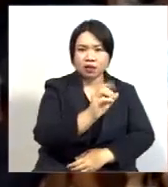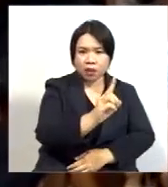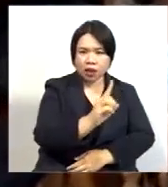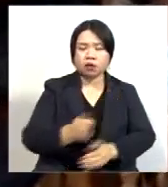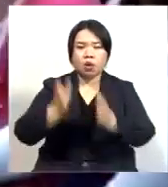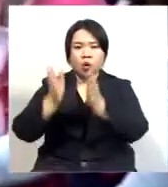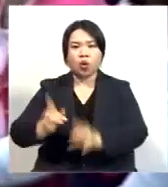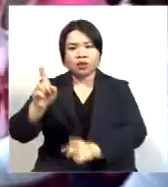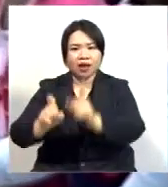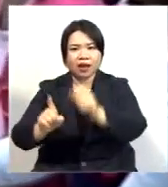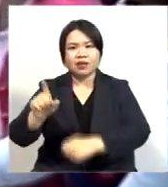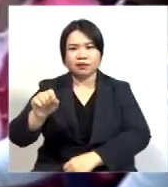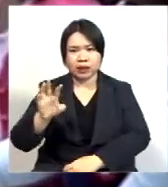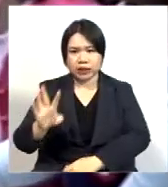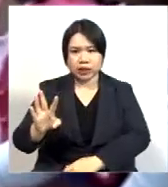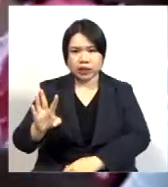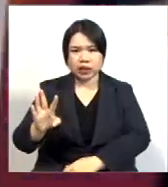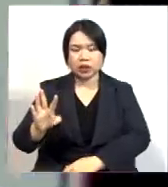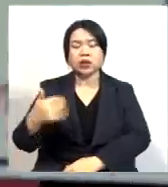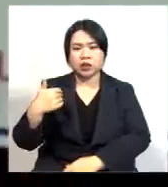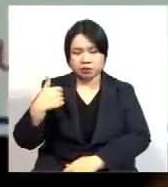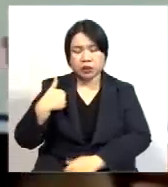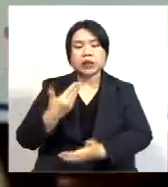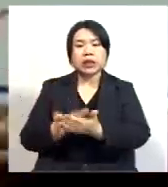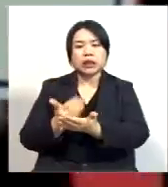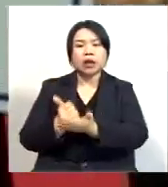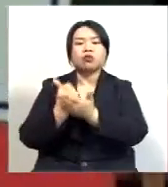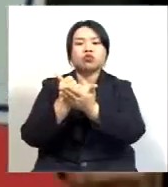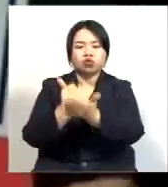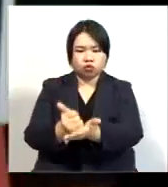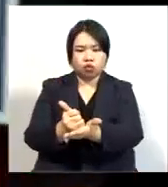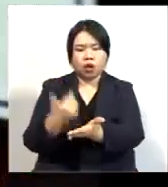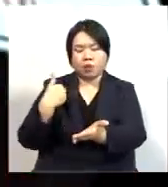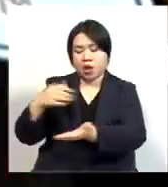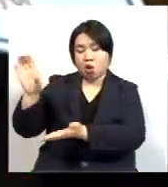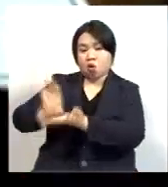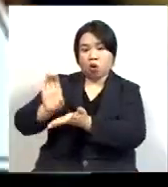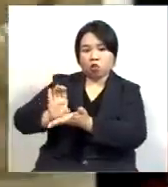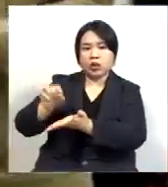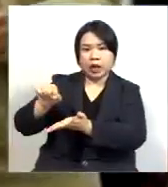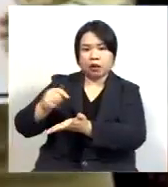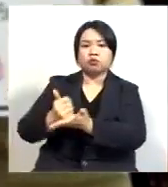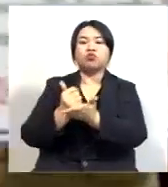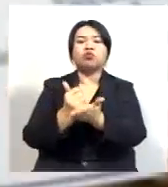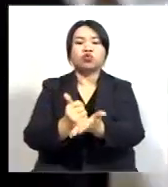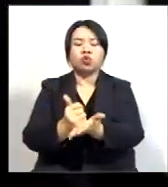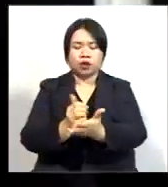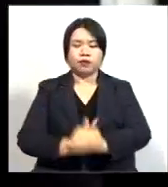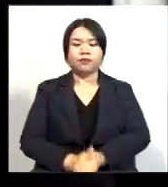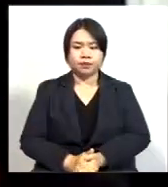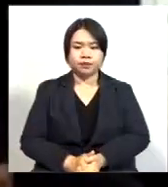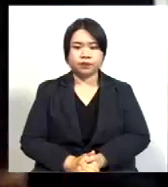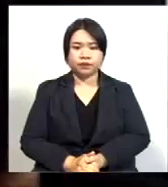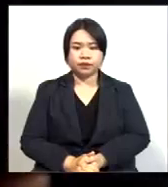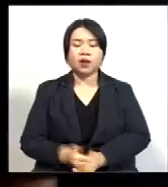ผู้เสียชีวิต24รายร่วมรับมอบเงินช่วยเหลือจากกองทุนผู้ประสบสาธารณภัยสำนักนายกรัฐมนตรี